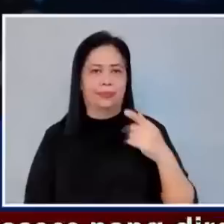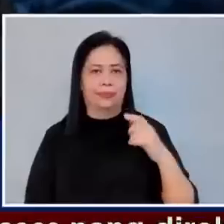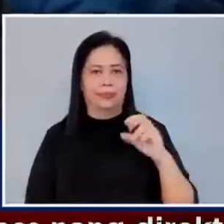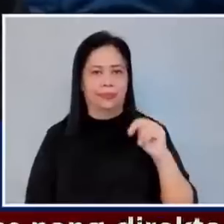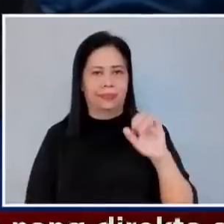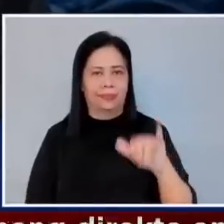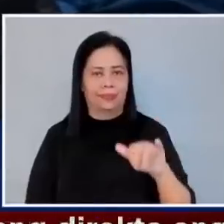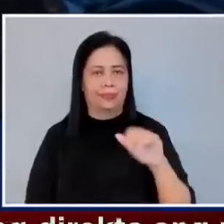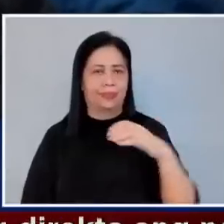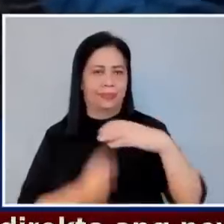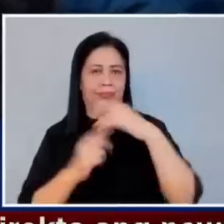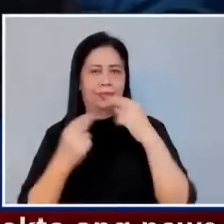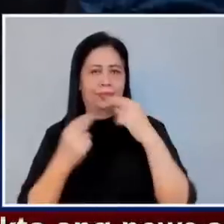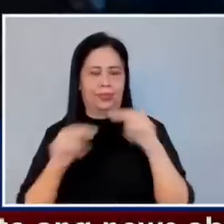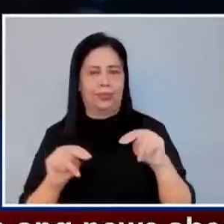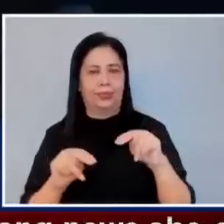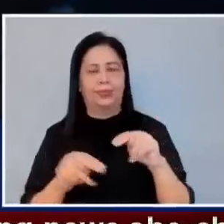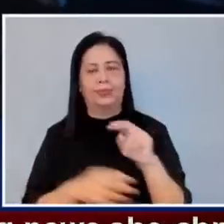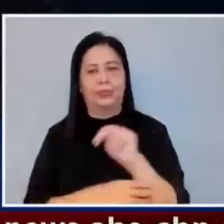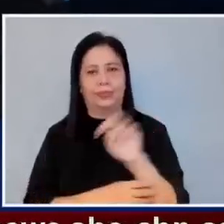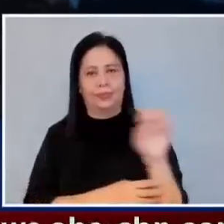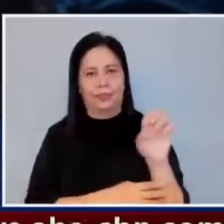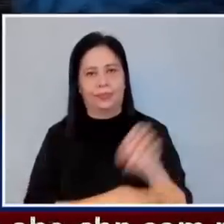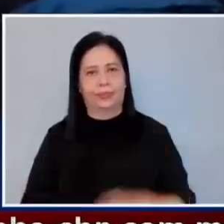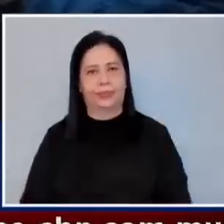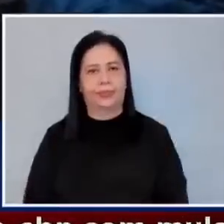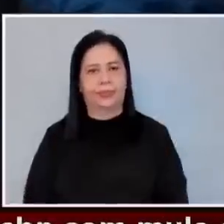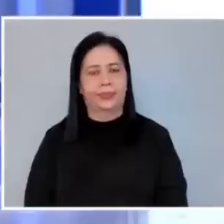News, Gabaldon, Nueva Ecija.